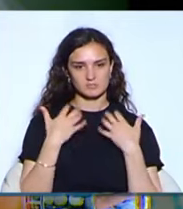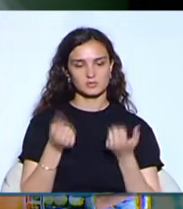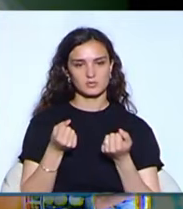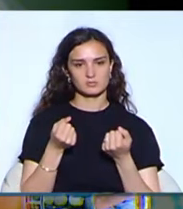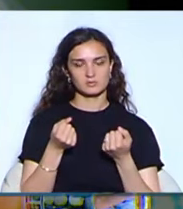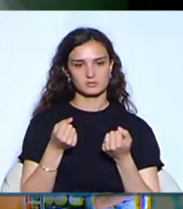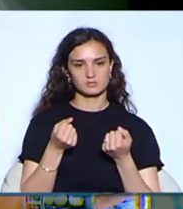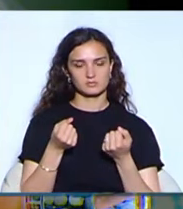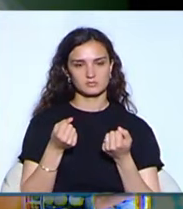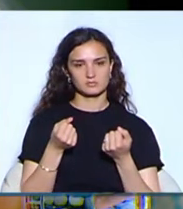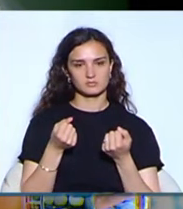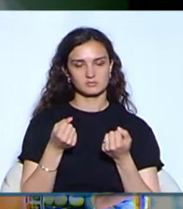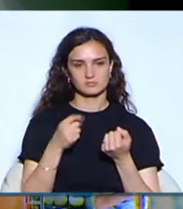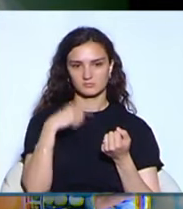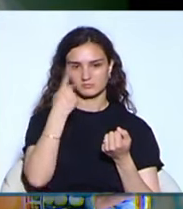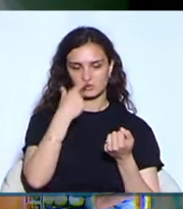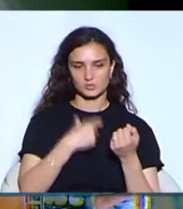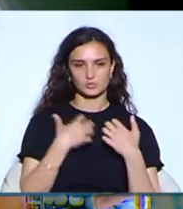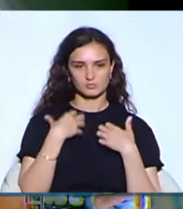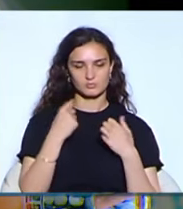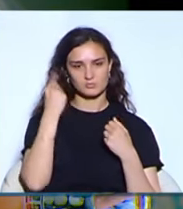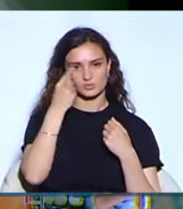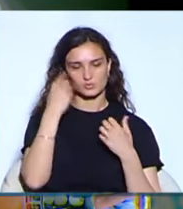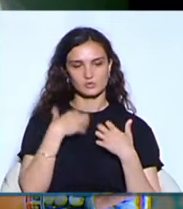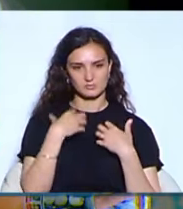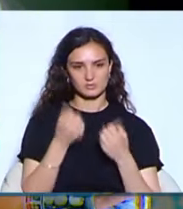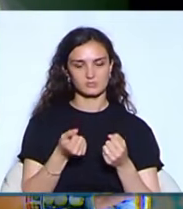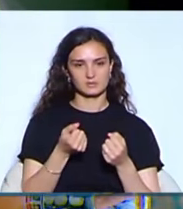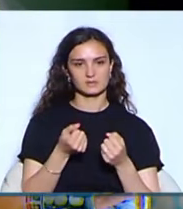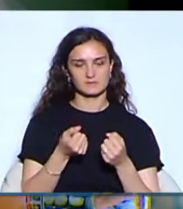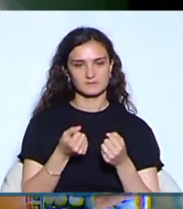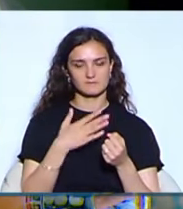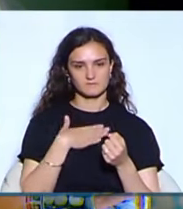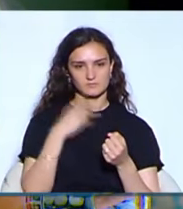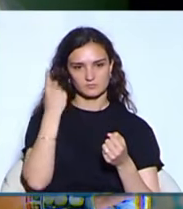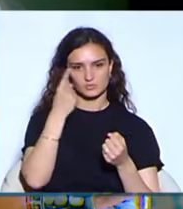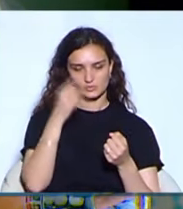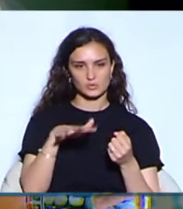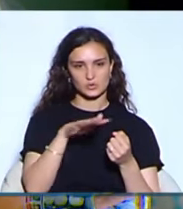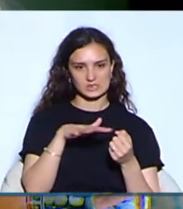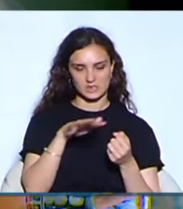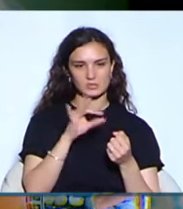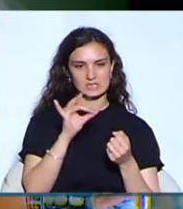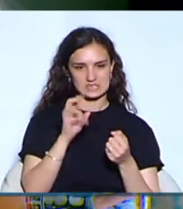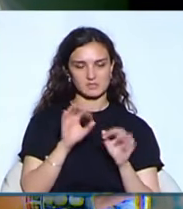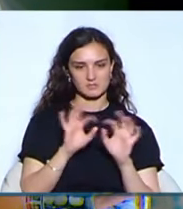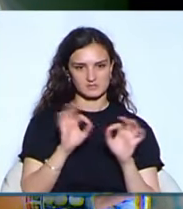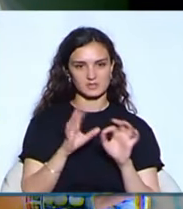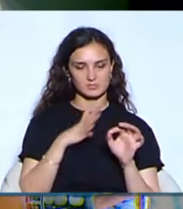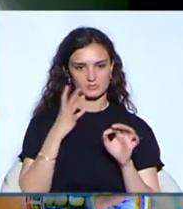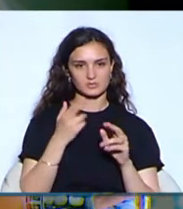ჯანმრთელობით, ფიზიკური ჯანმრთელობით, ფსიქიკური ჯანმრთელობით, ჩვენ ფსიქოსოციალური რისკ ფაქტორებზე ვისაუბრეთ,